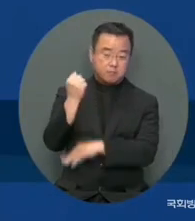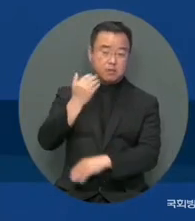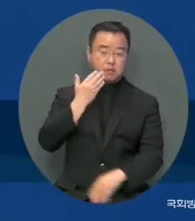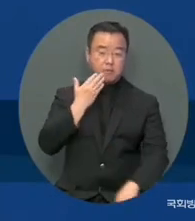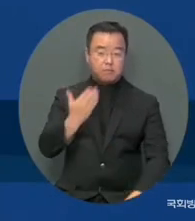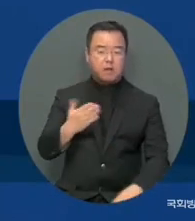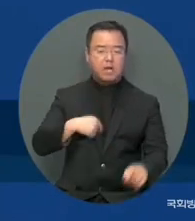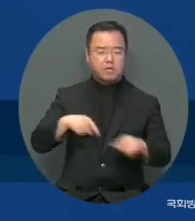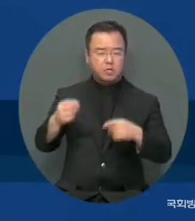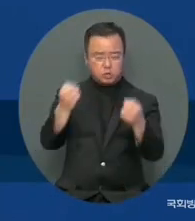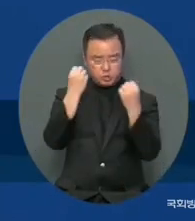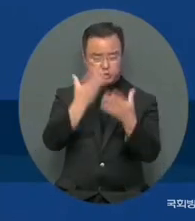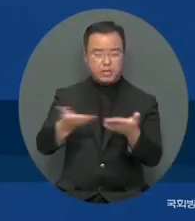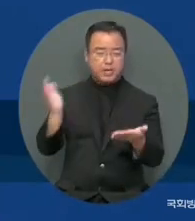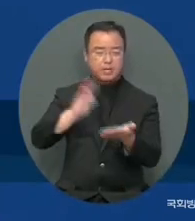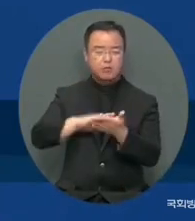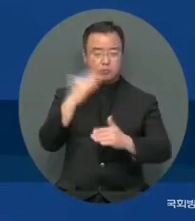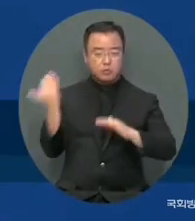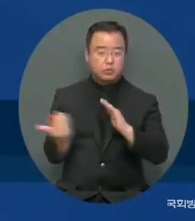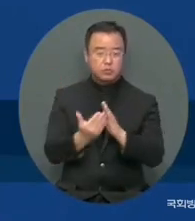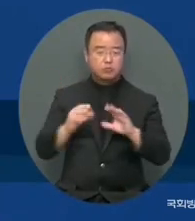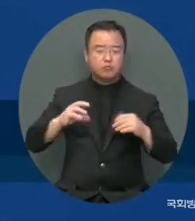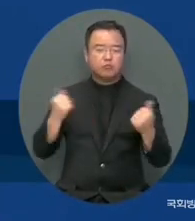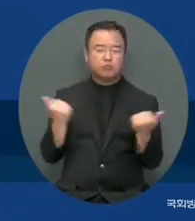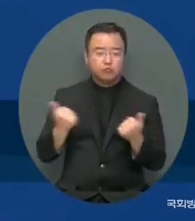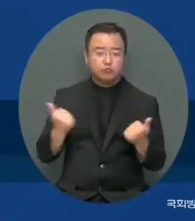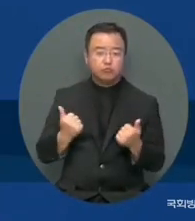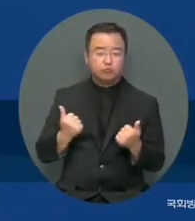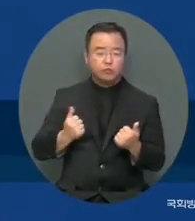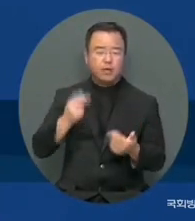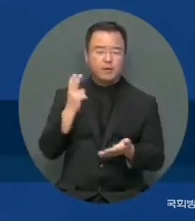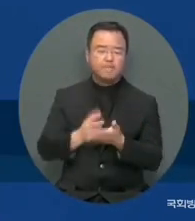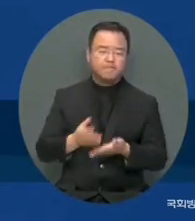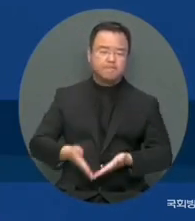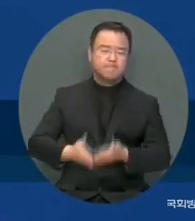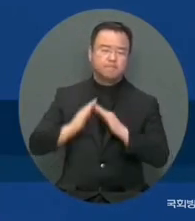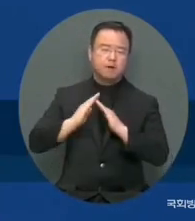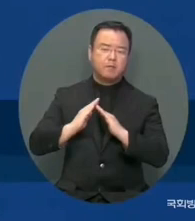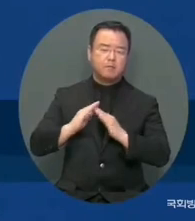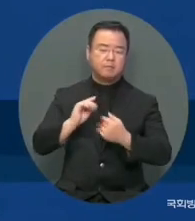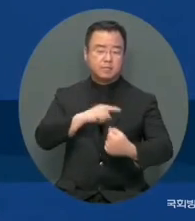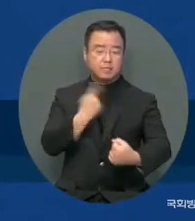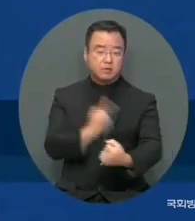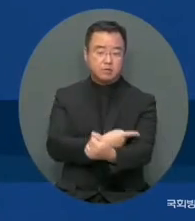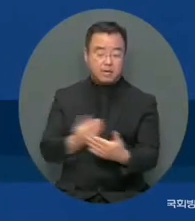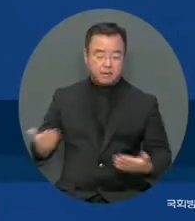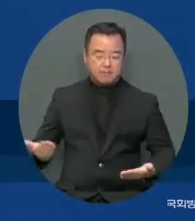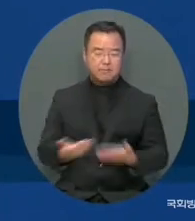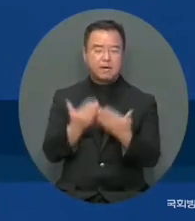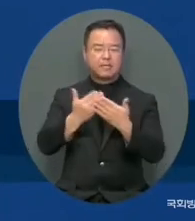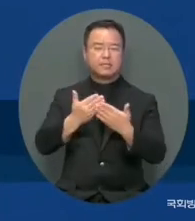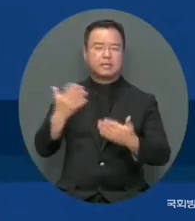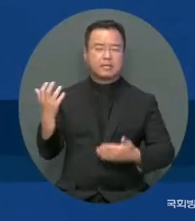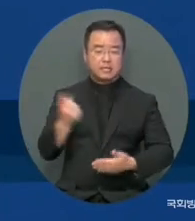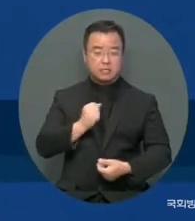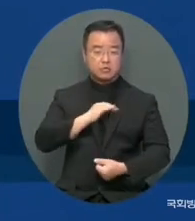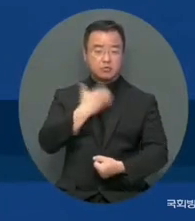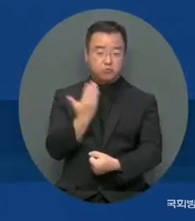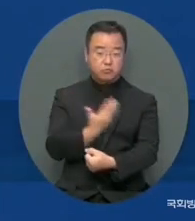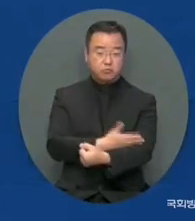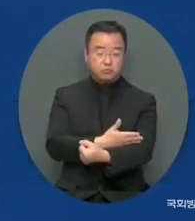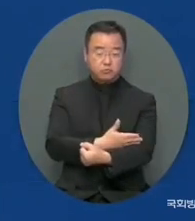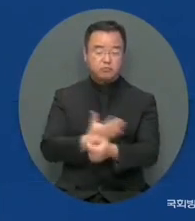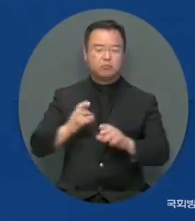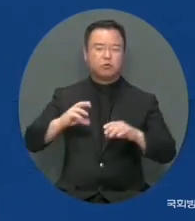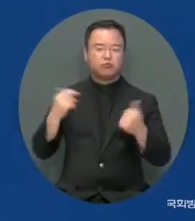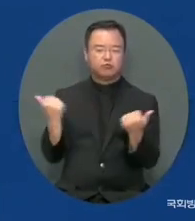정치개혁을 이뤄낸 국회, 입법 역량을 획기적으로 높인 능력 있는 국회라는 평가를 받을 수